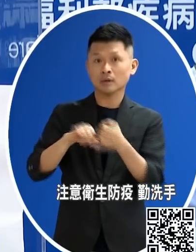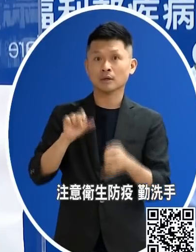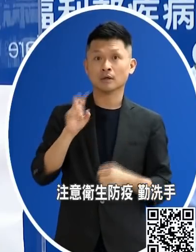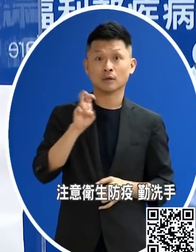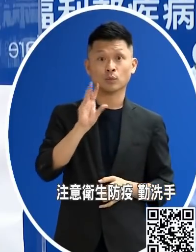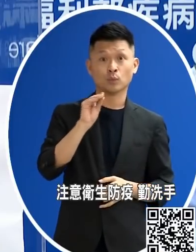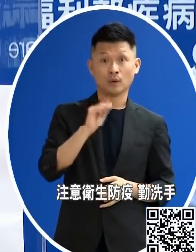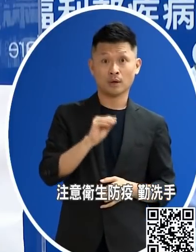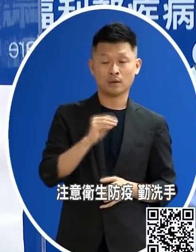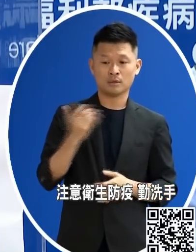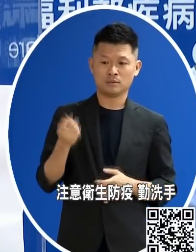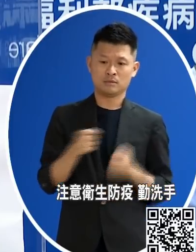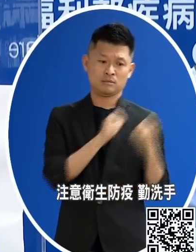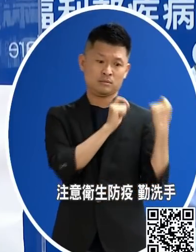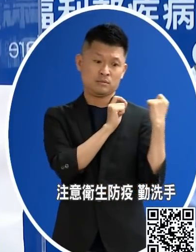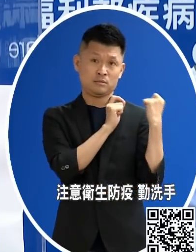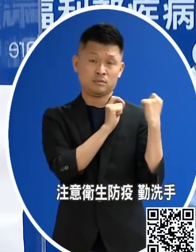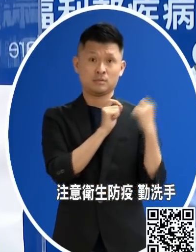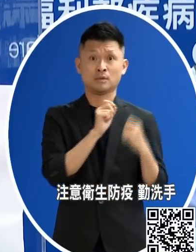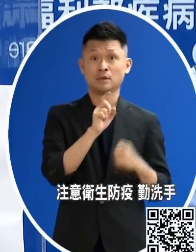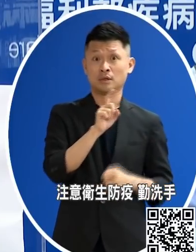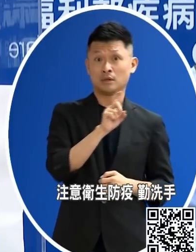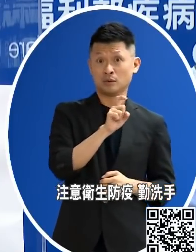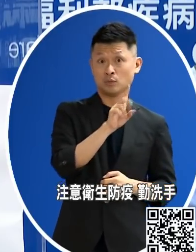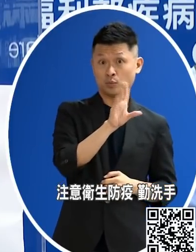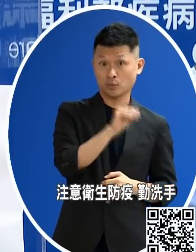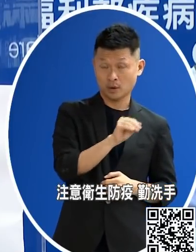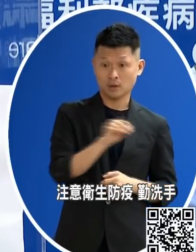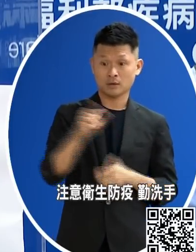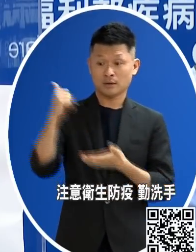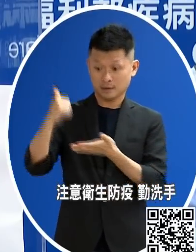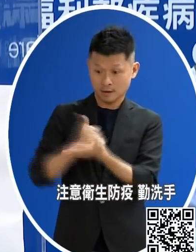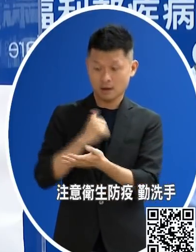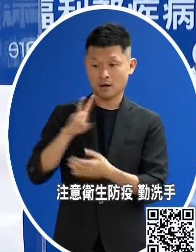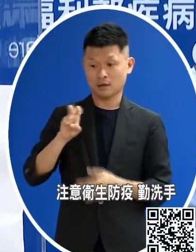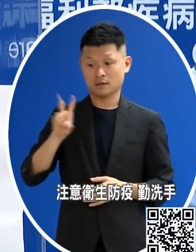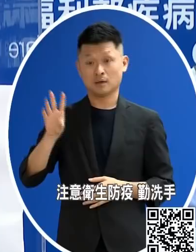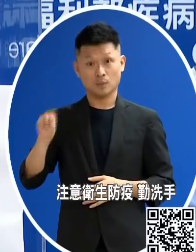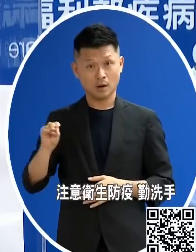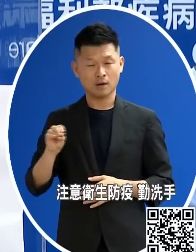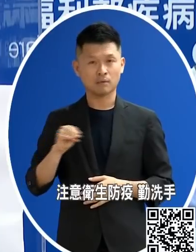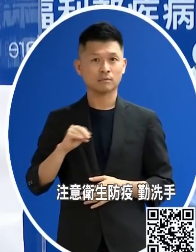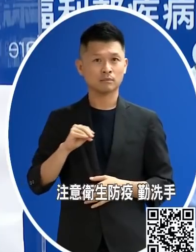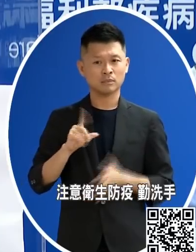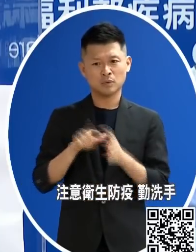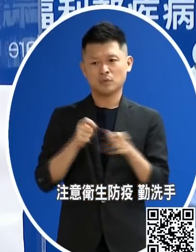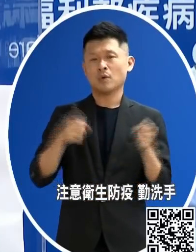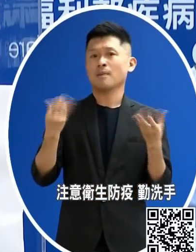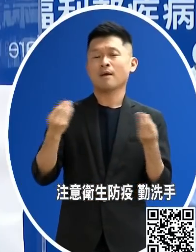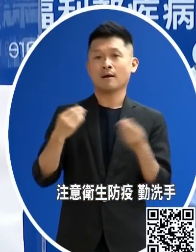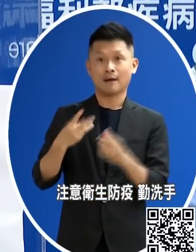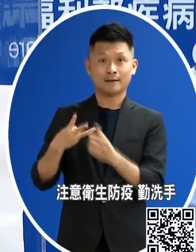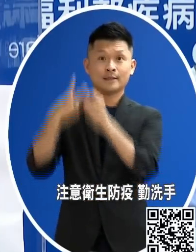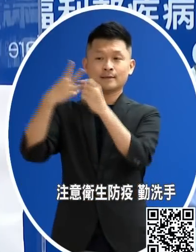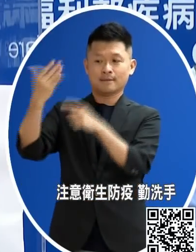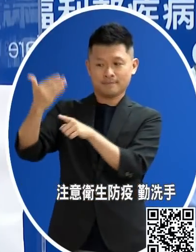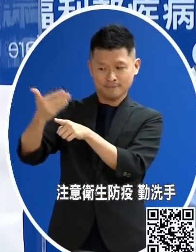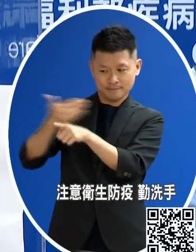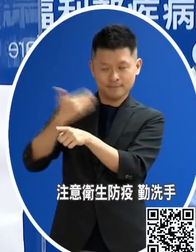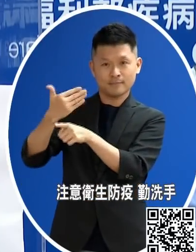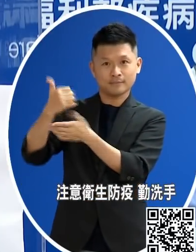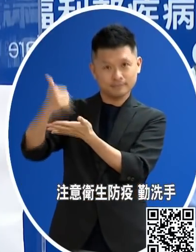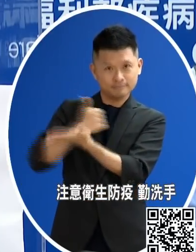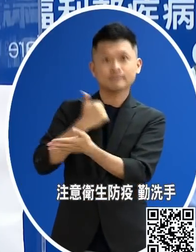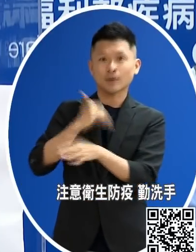到15万，好，那今天又到24万，好，那我想大概也不会很久，那第三批也会来了